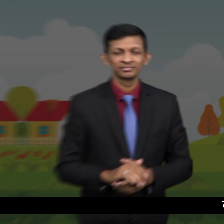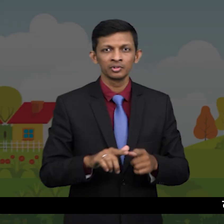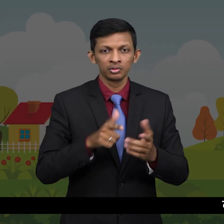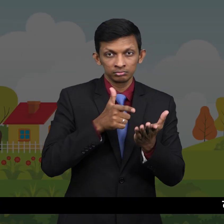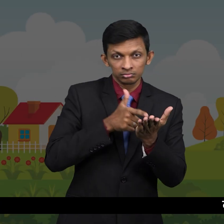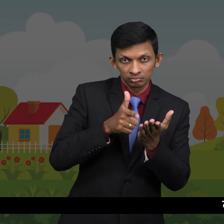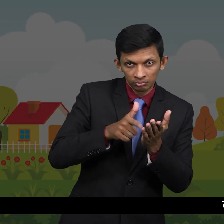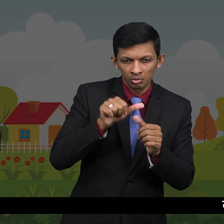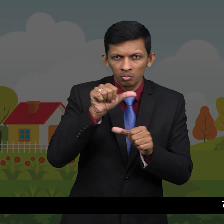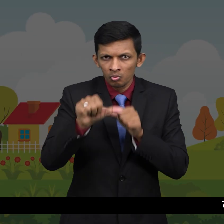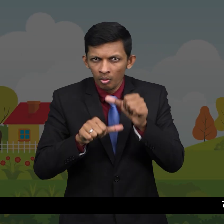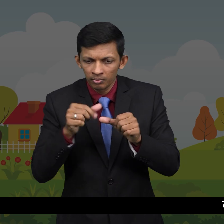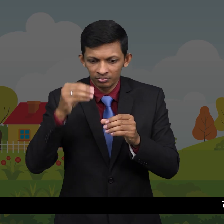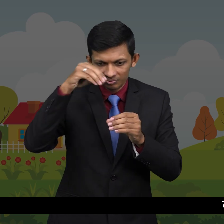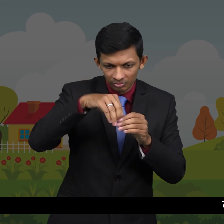कृषि के चरण।